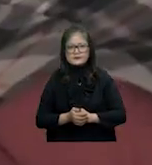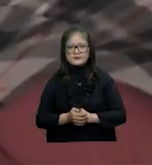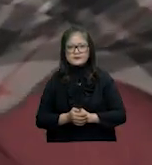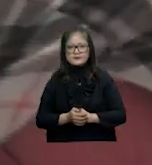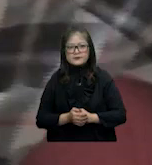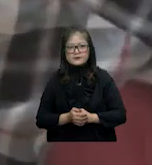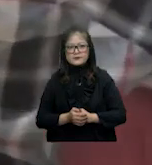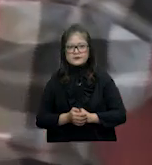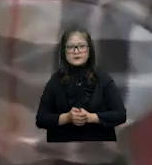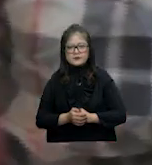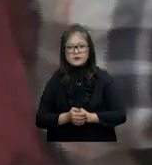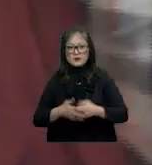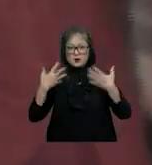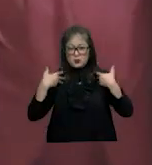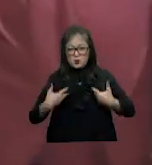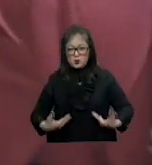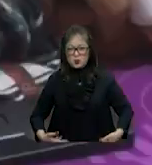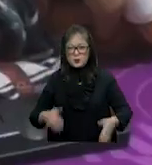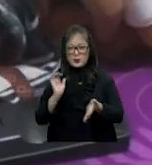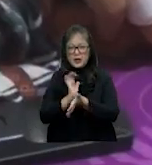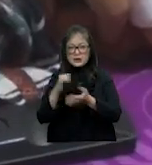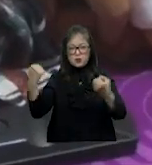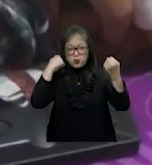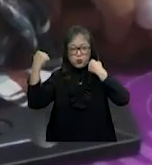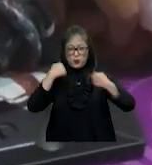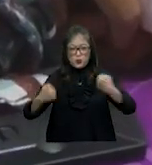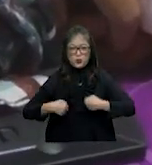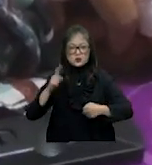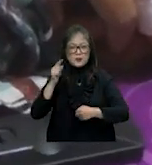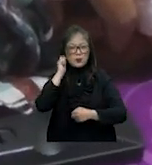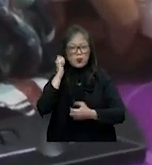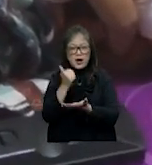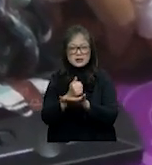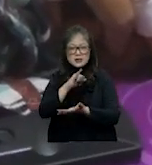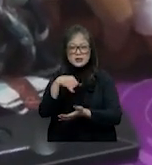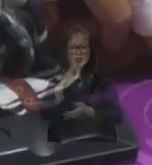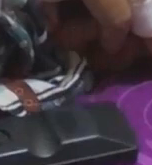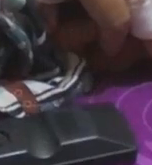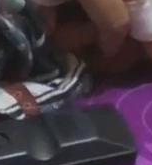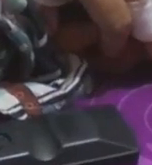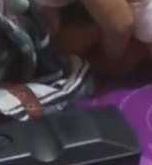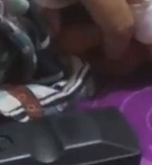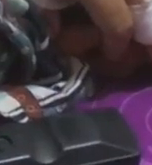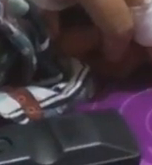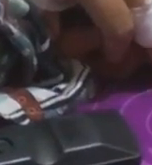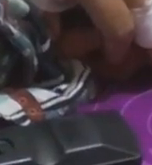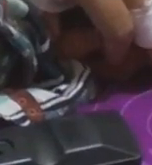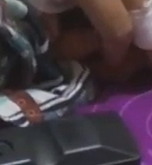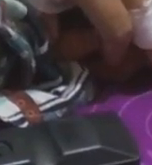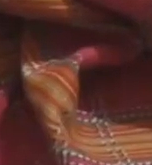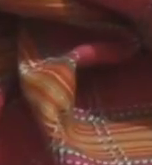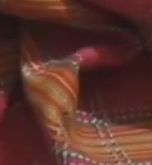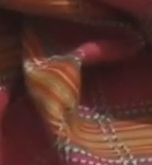Meski mengalami luka penganiayaan senjata tajam, perempuan warga Kampung Rawa, Johar Baru, Jakarta Pusat ini terpaksa dirawat di kamar kosnya